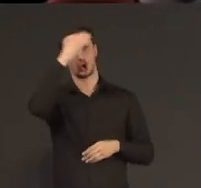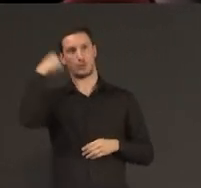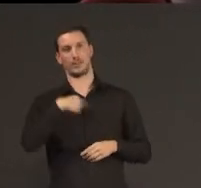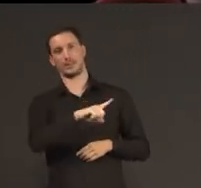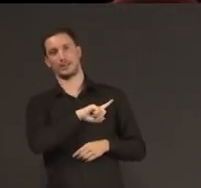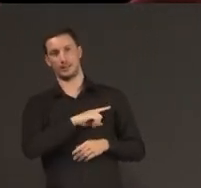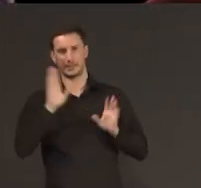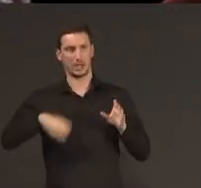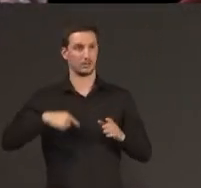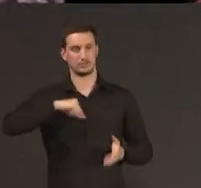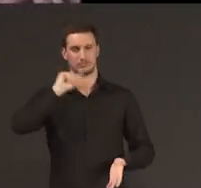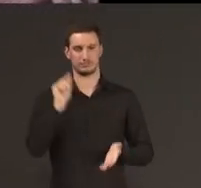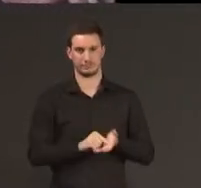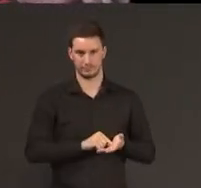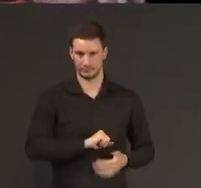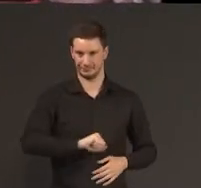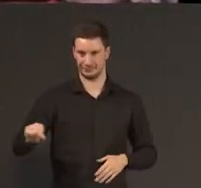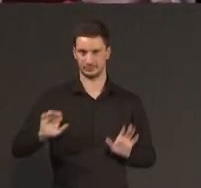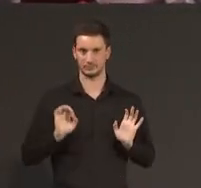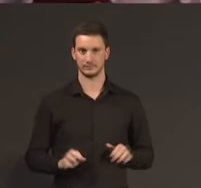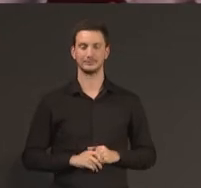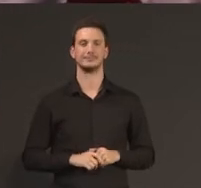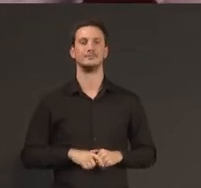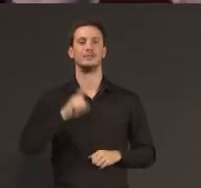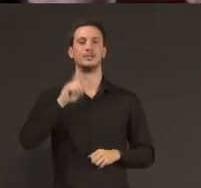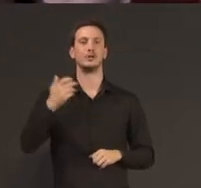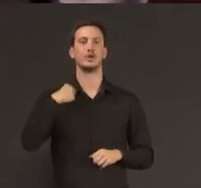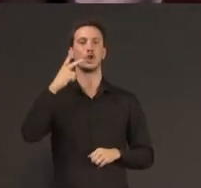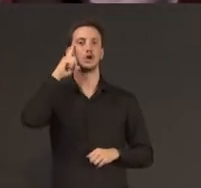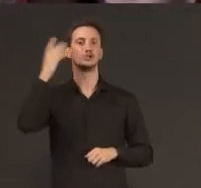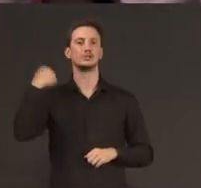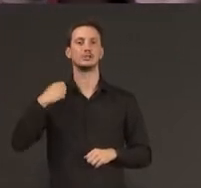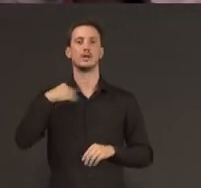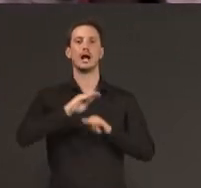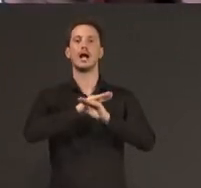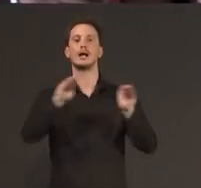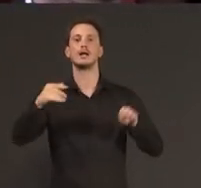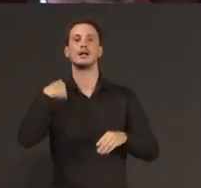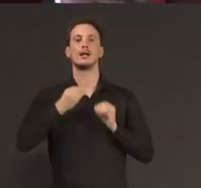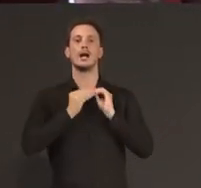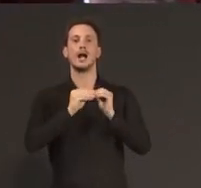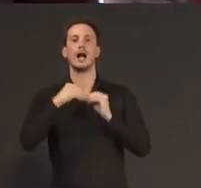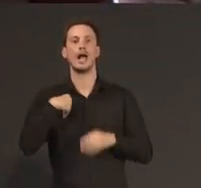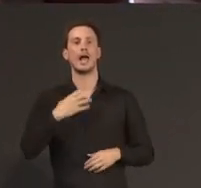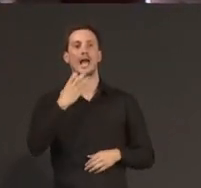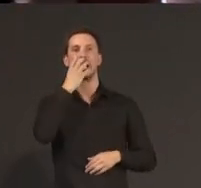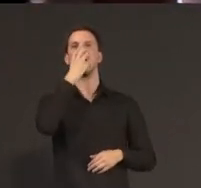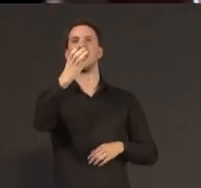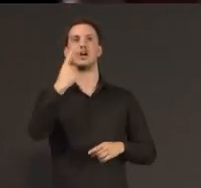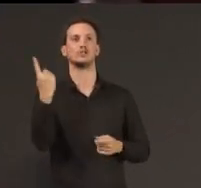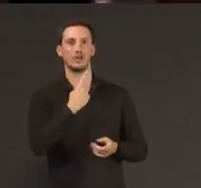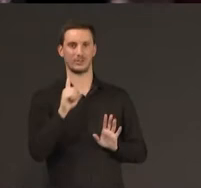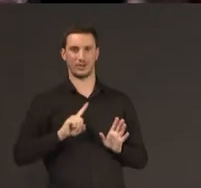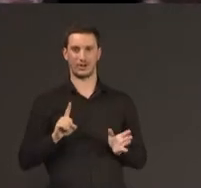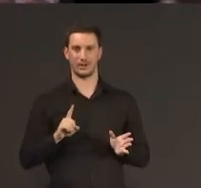passen molt ràpid. Fa 2 dies pensàvem que una crida no era més que l'acció de cridar, que